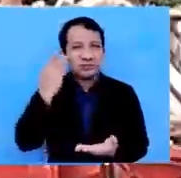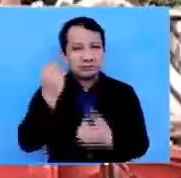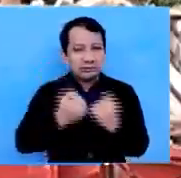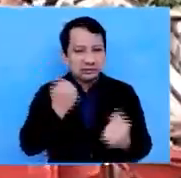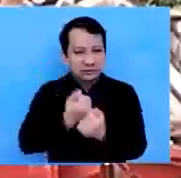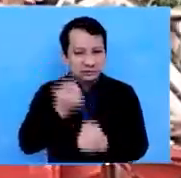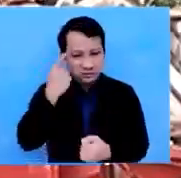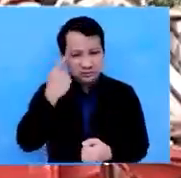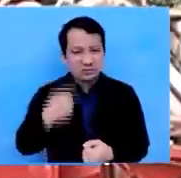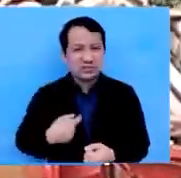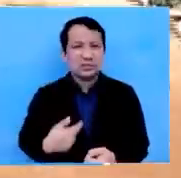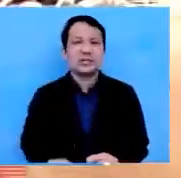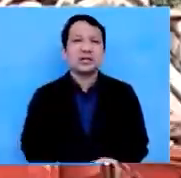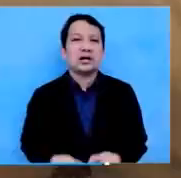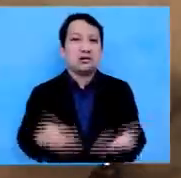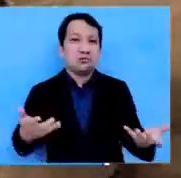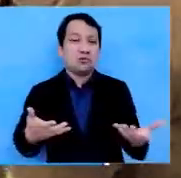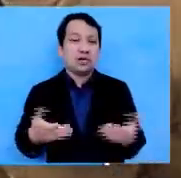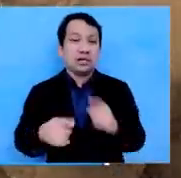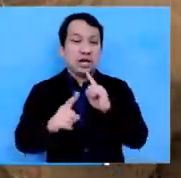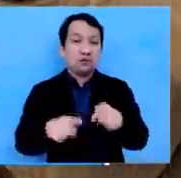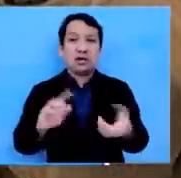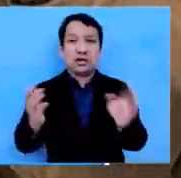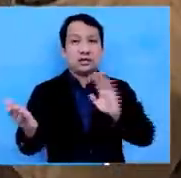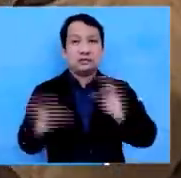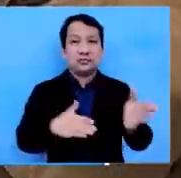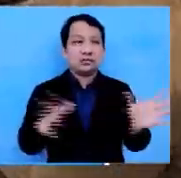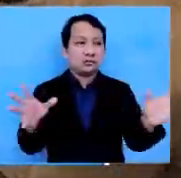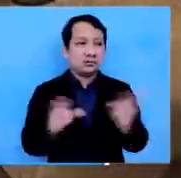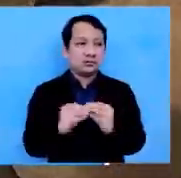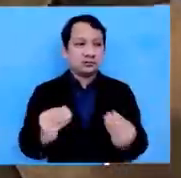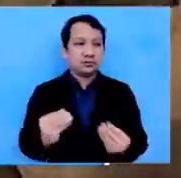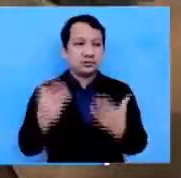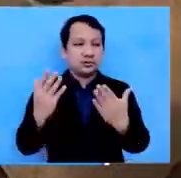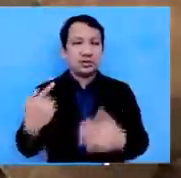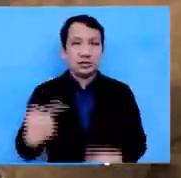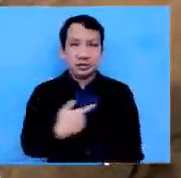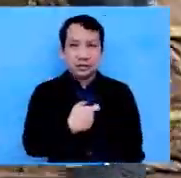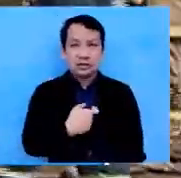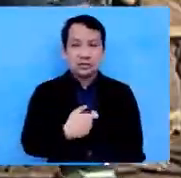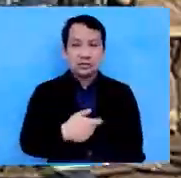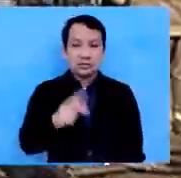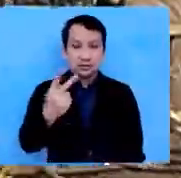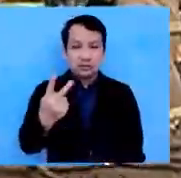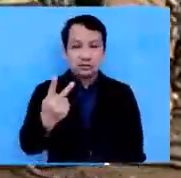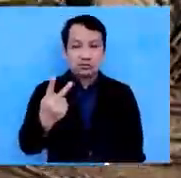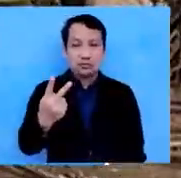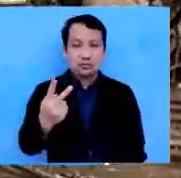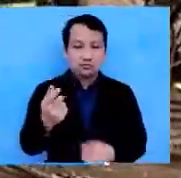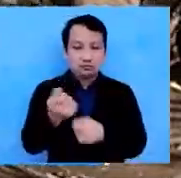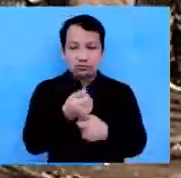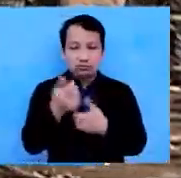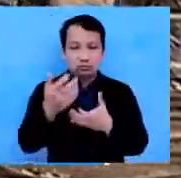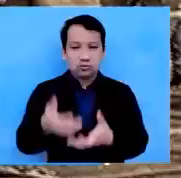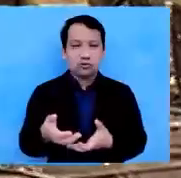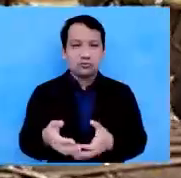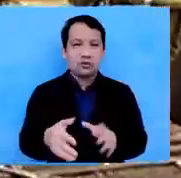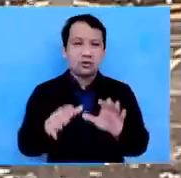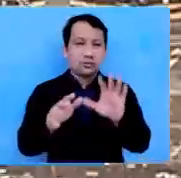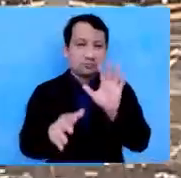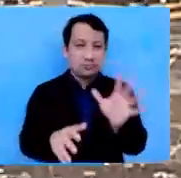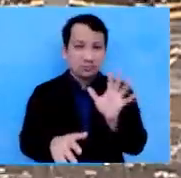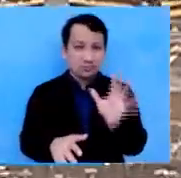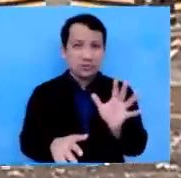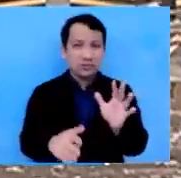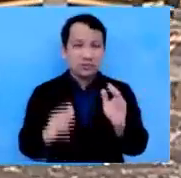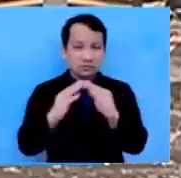na lang at walang naiulat na nasawi sa sunog. Pero sugatan ang dalawang bombero. Nasa 50 bahay naman ang natupok at nadamay